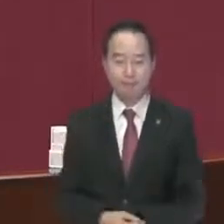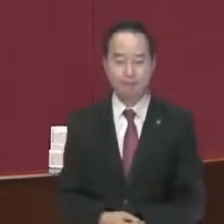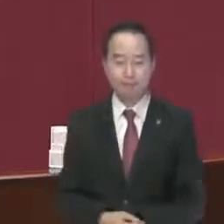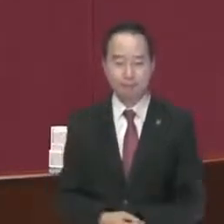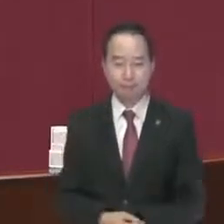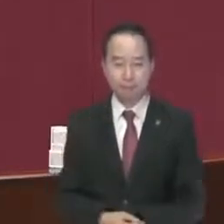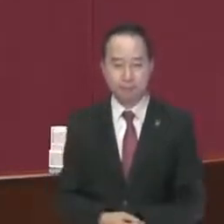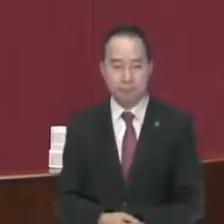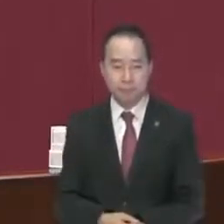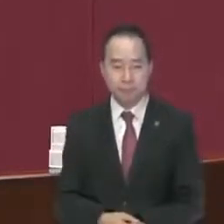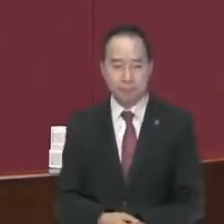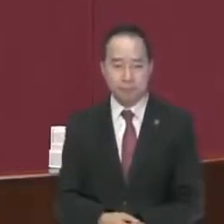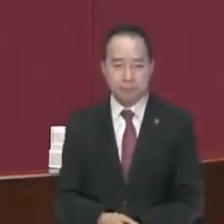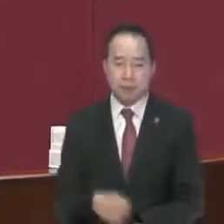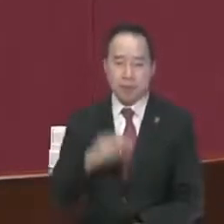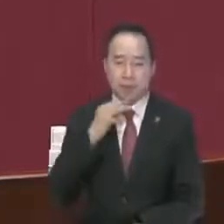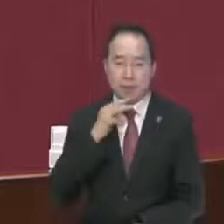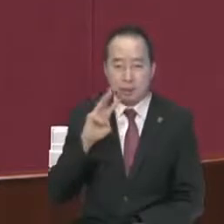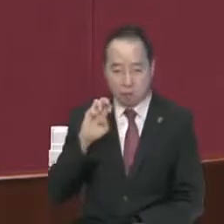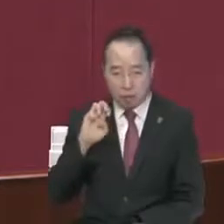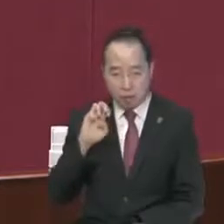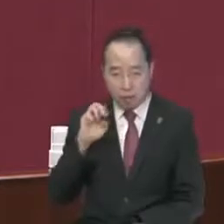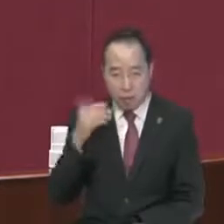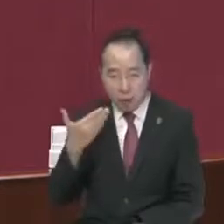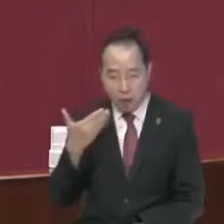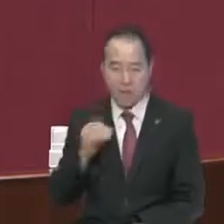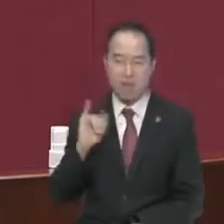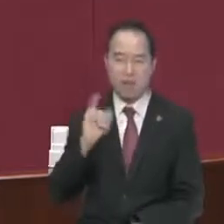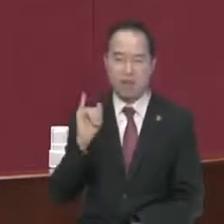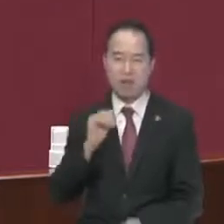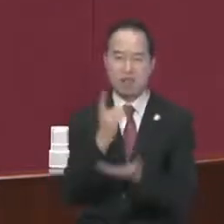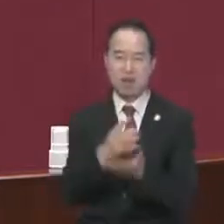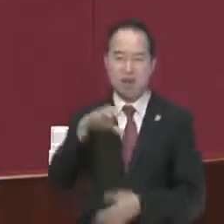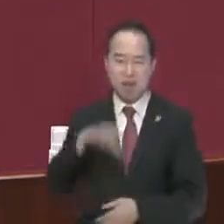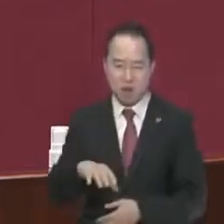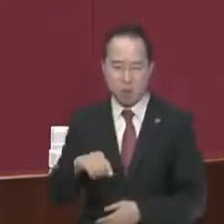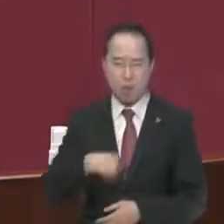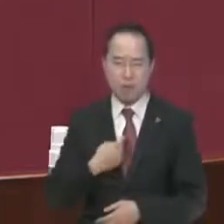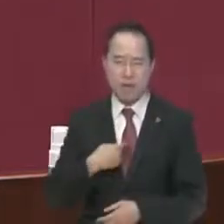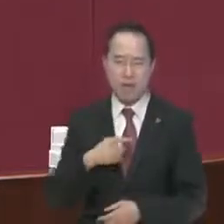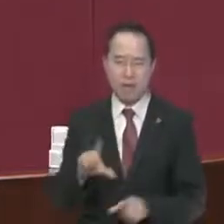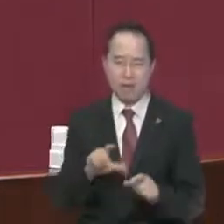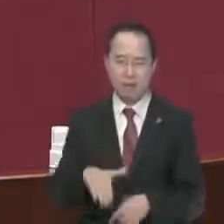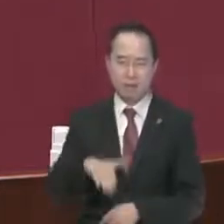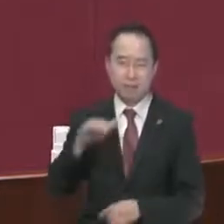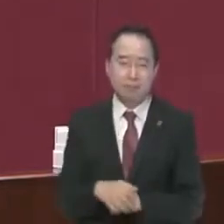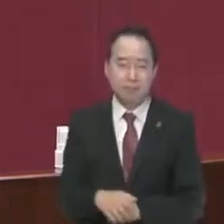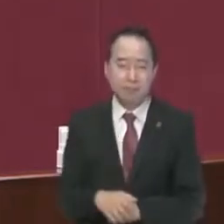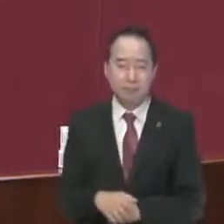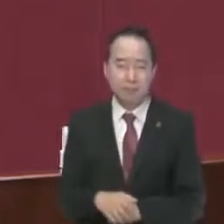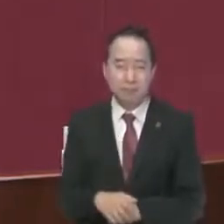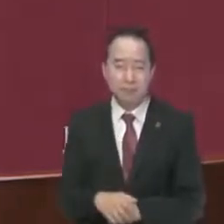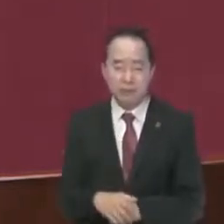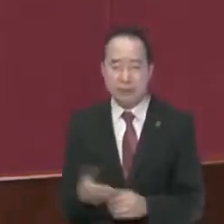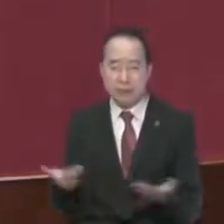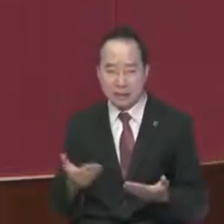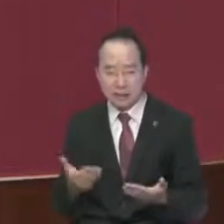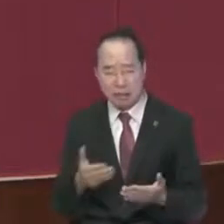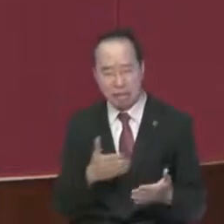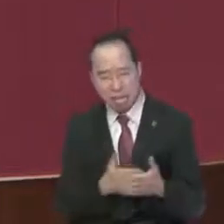아이를 혼자 키우는 39의 한 여성이 있습니다. 고3 때 공장에 취업한 것을 시작으로 불안정 일자리를